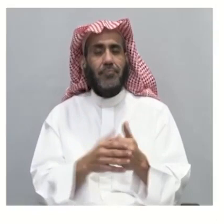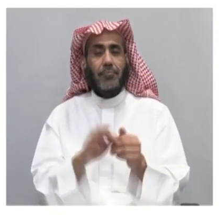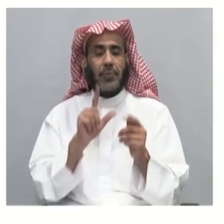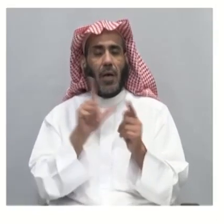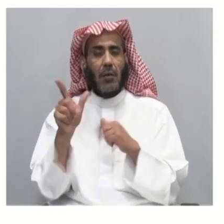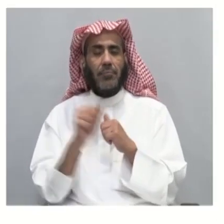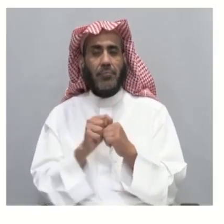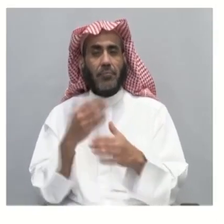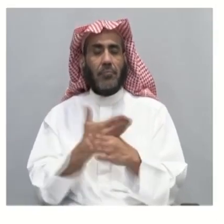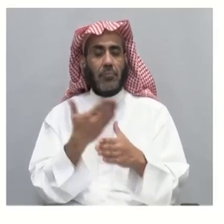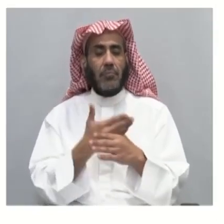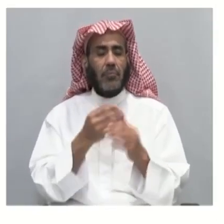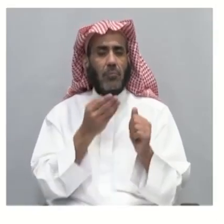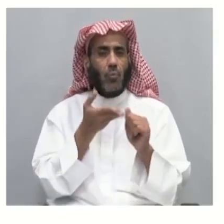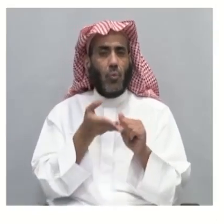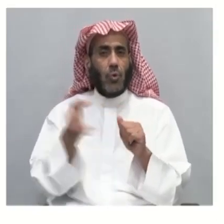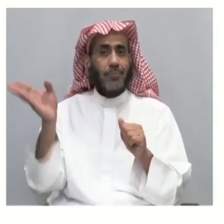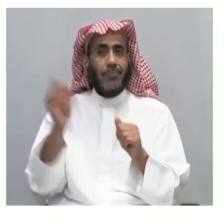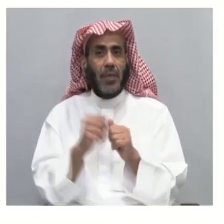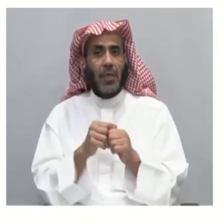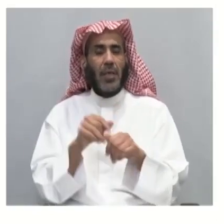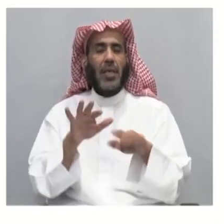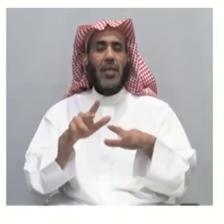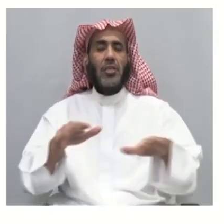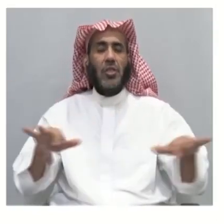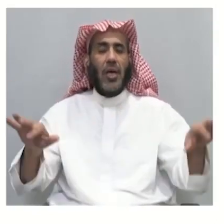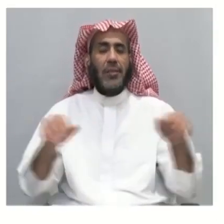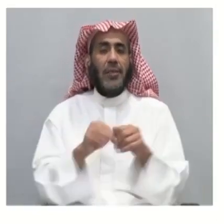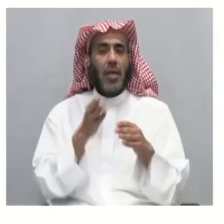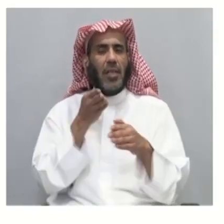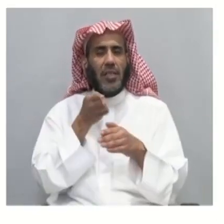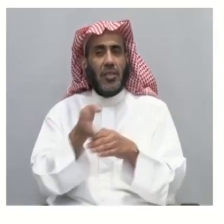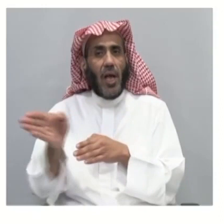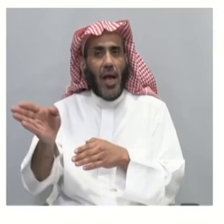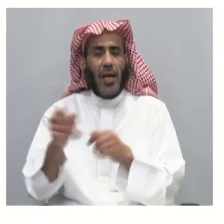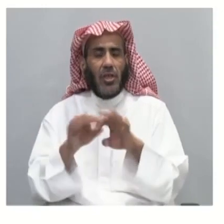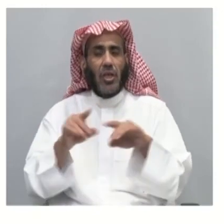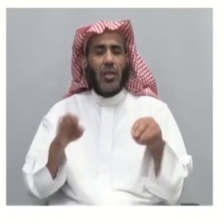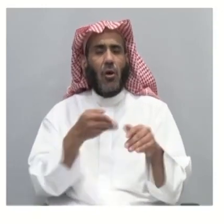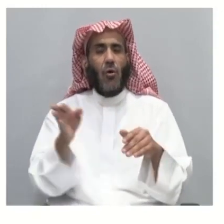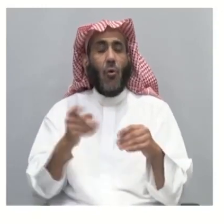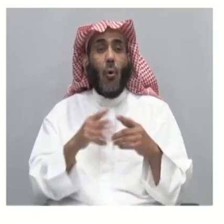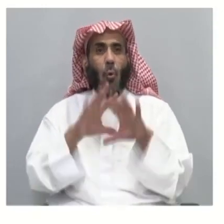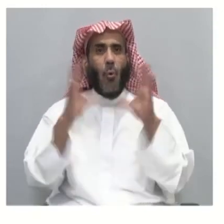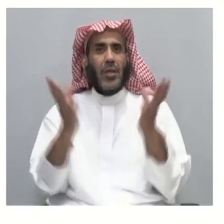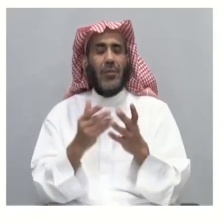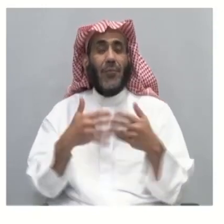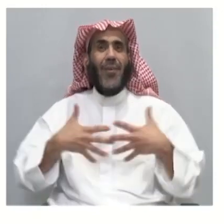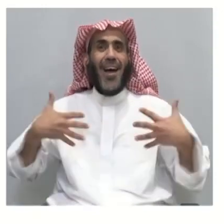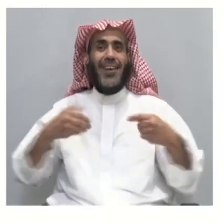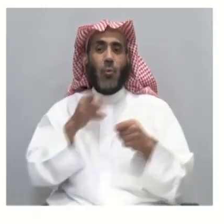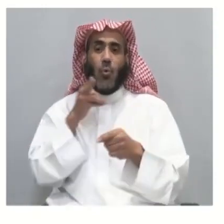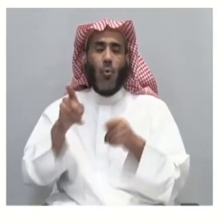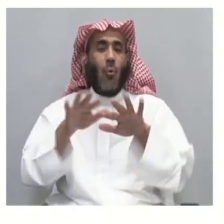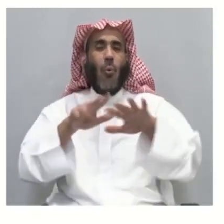هنا اسباب خروجهم الى الشاطئ الاتجاه الى الشاطئ وصف فرحه الوصول الى الشاطئ